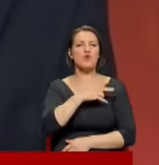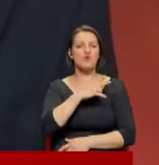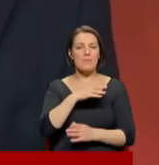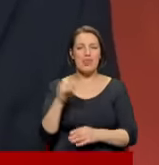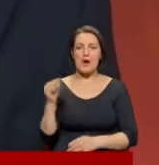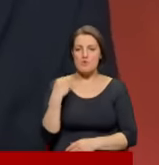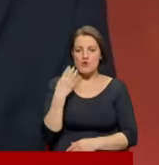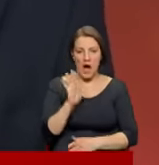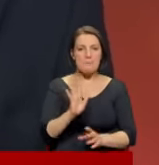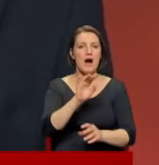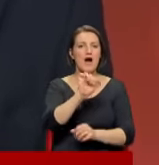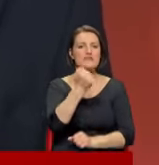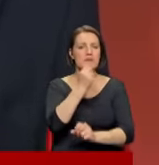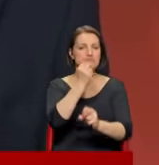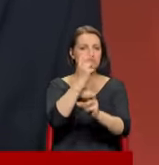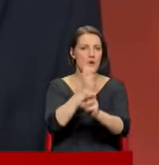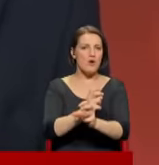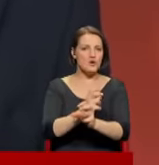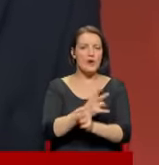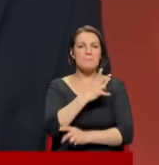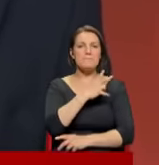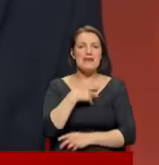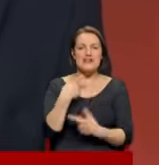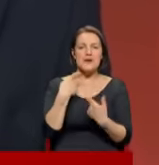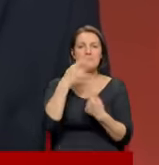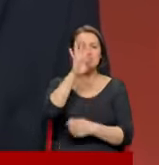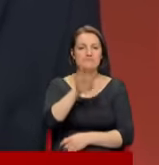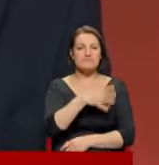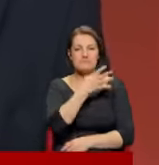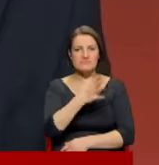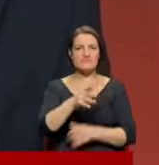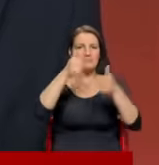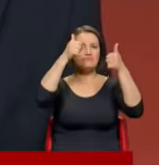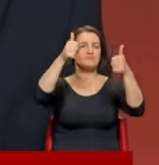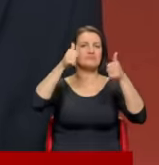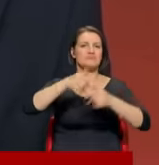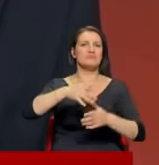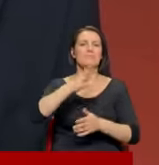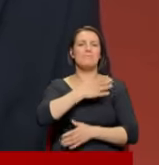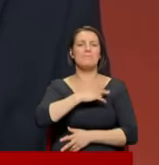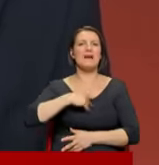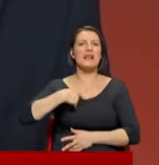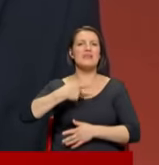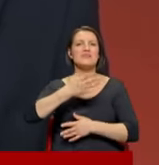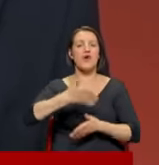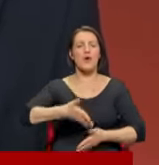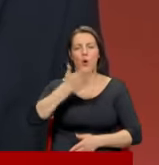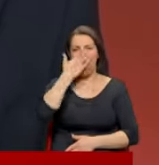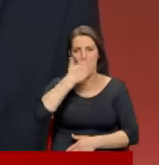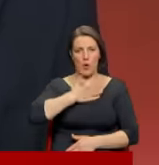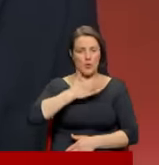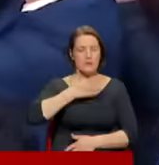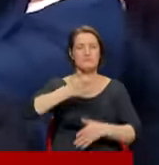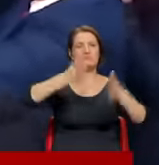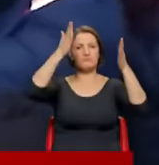olduğunu ama kasada paranın olmadığını, belediyenin mali tablosunu afiş yaptı, belediyenin duvarına astı. Ankara